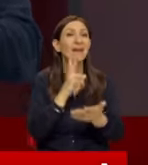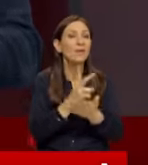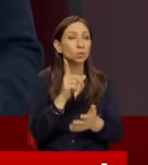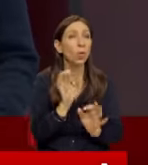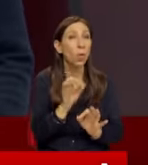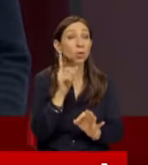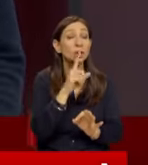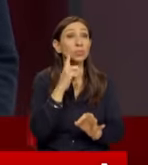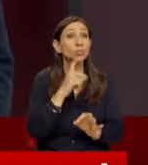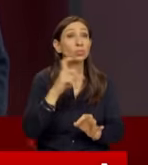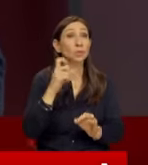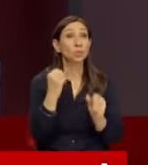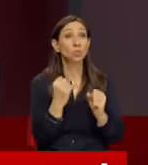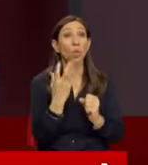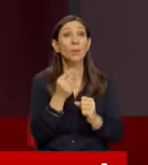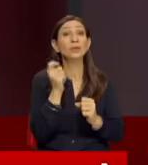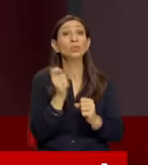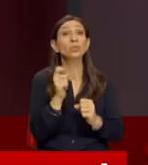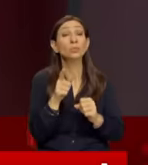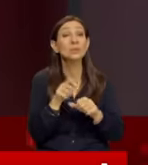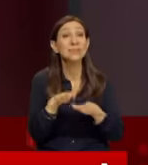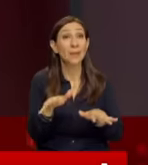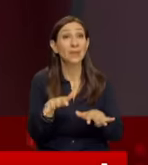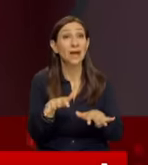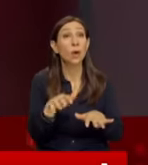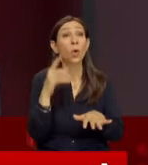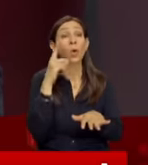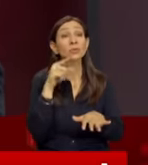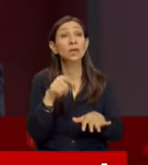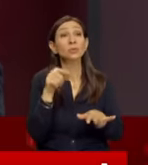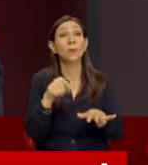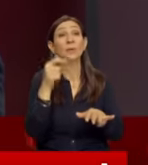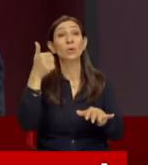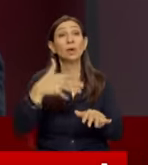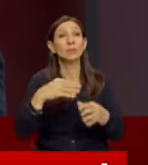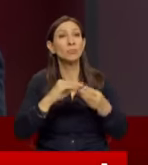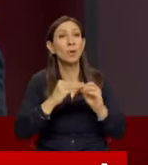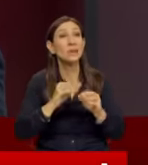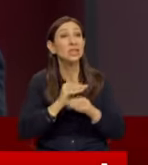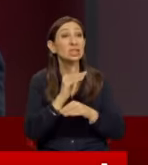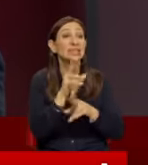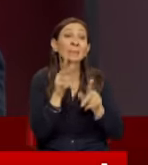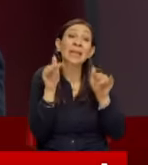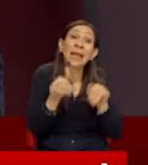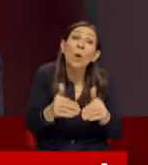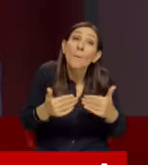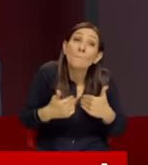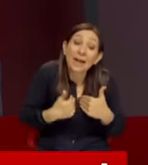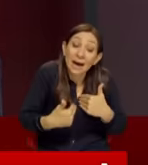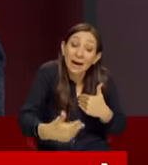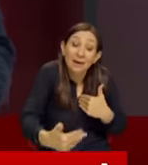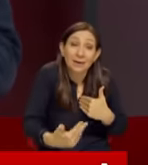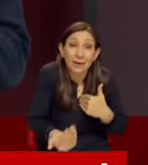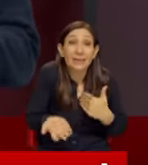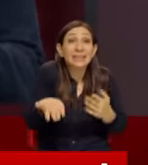o. O yüzden Cumhurbaşkanı güçlü olmak zorundadır bu sistemde. O yüzden şu anda bir yönetim krizi yaşayacağız gibi geliyor bana önümüzdeki